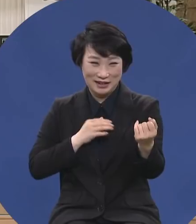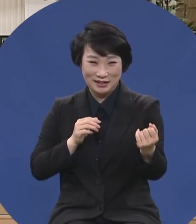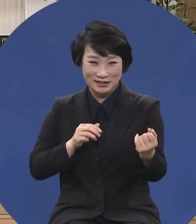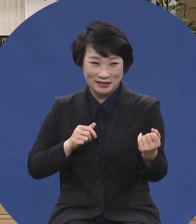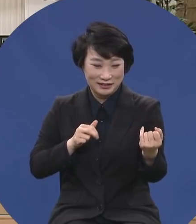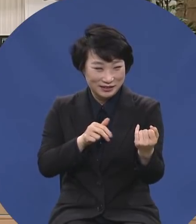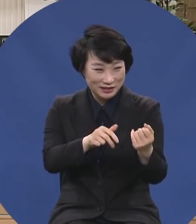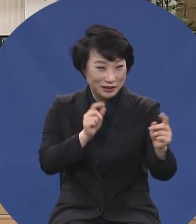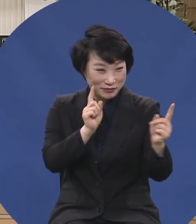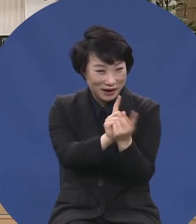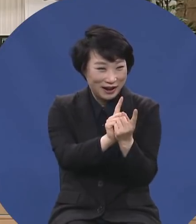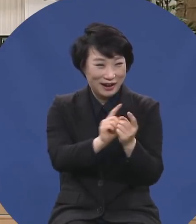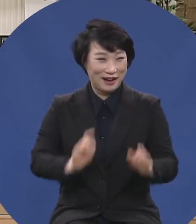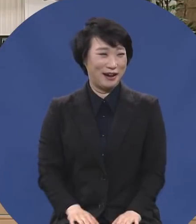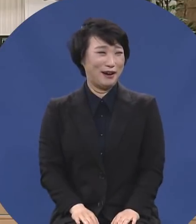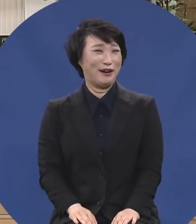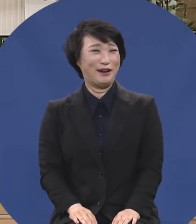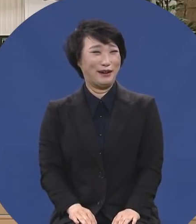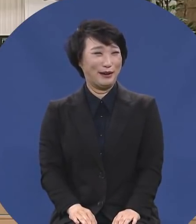목사님